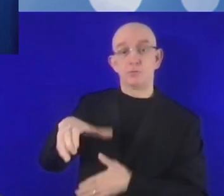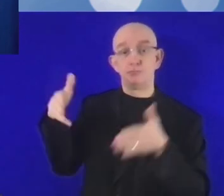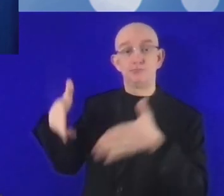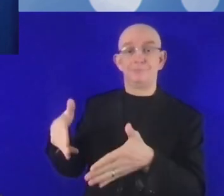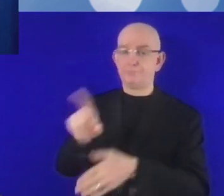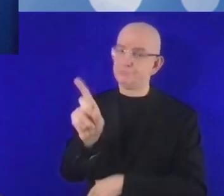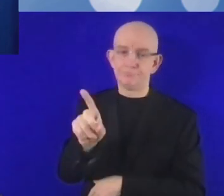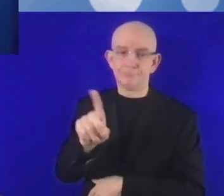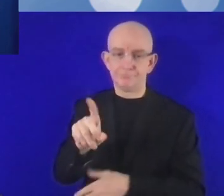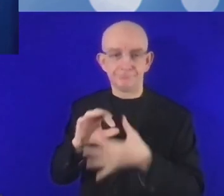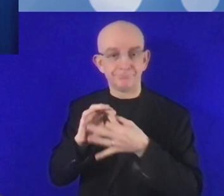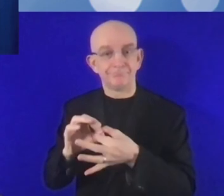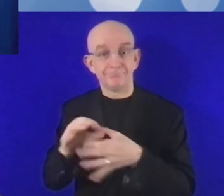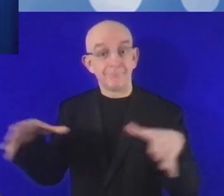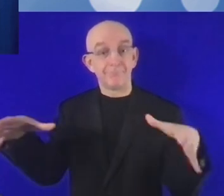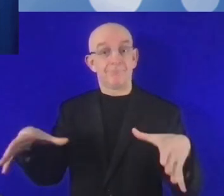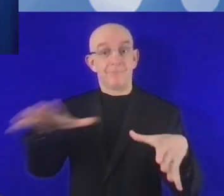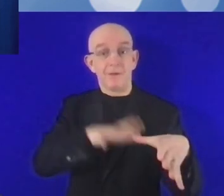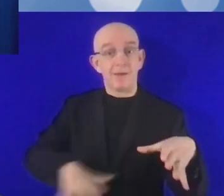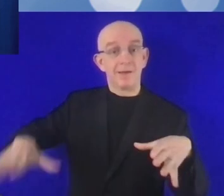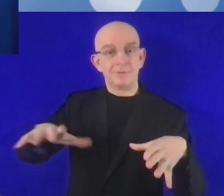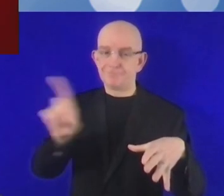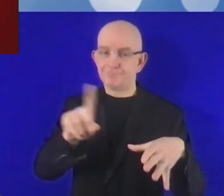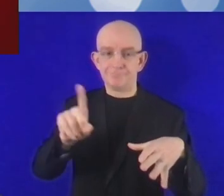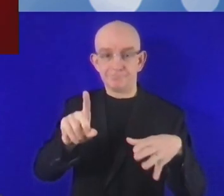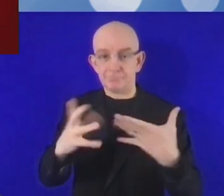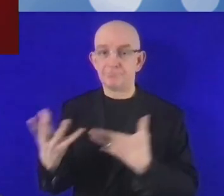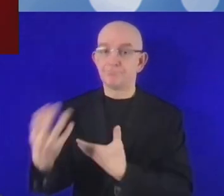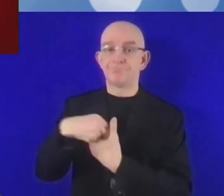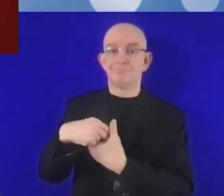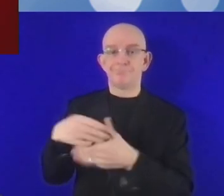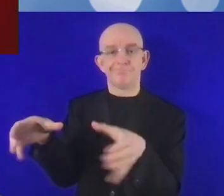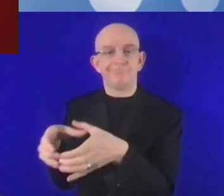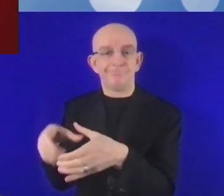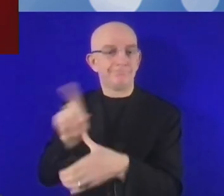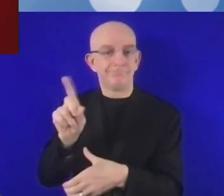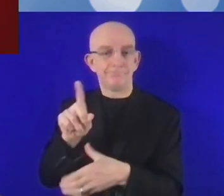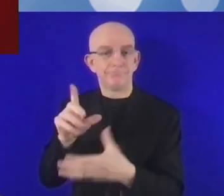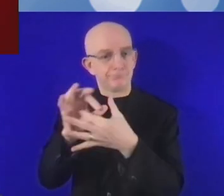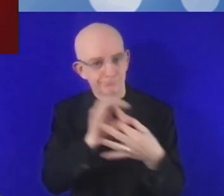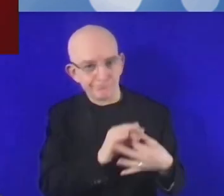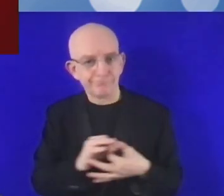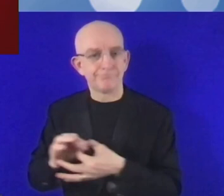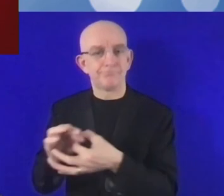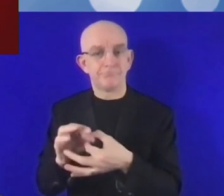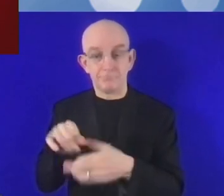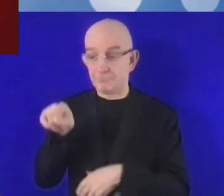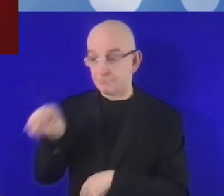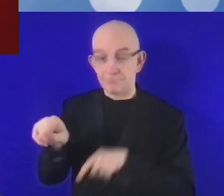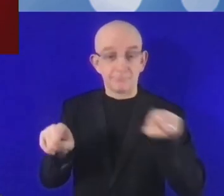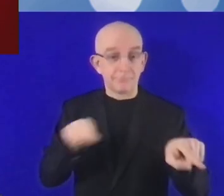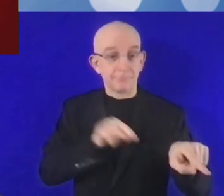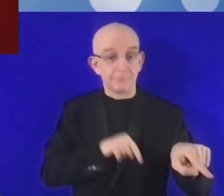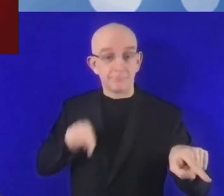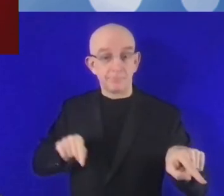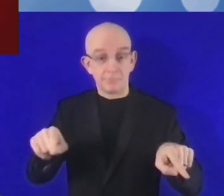不会单独的每个国家或者每个利益有关方者找到这个问题